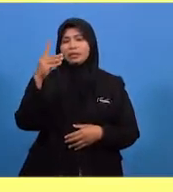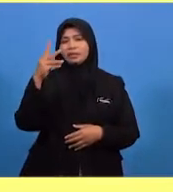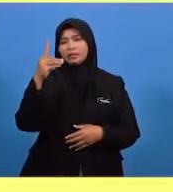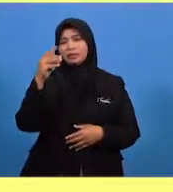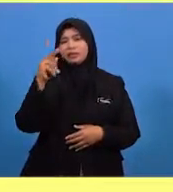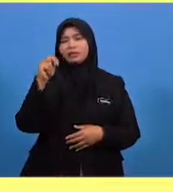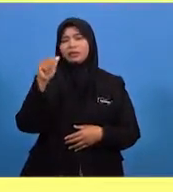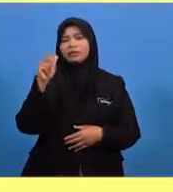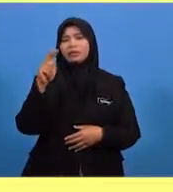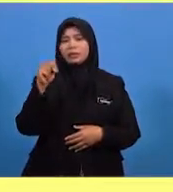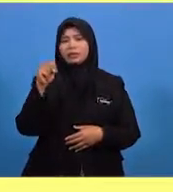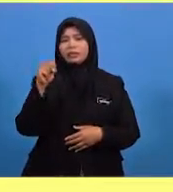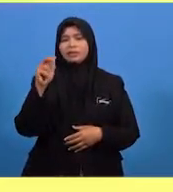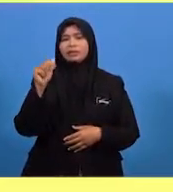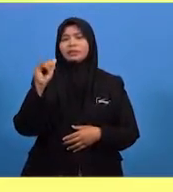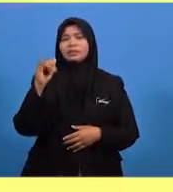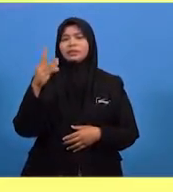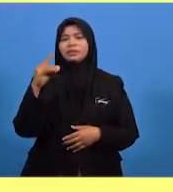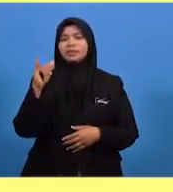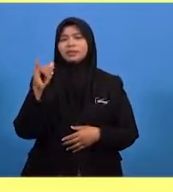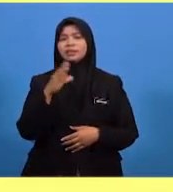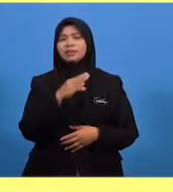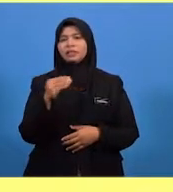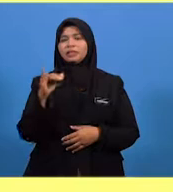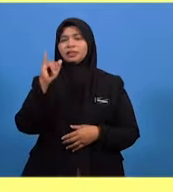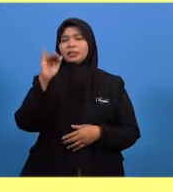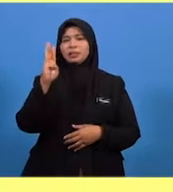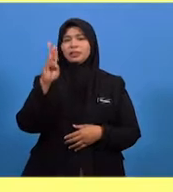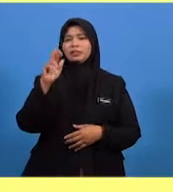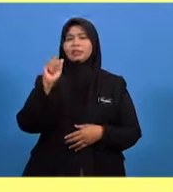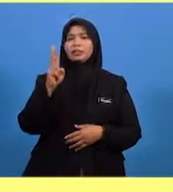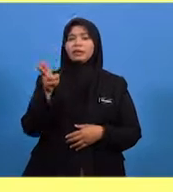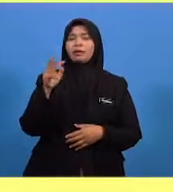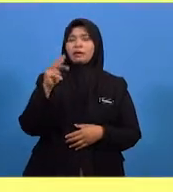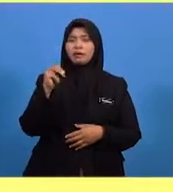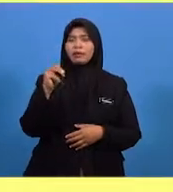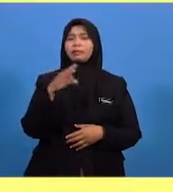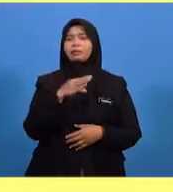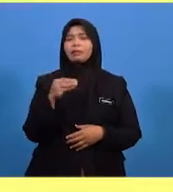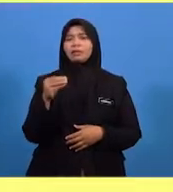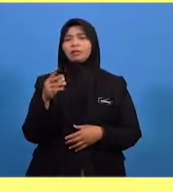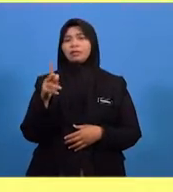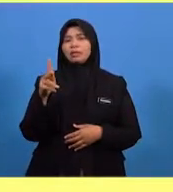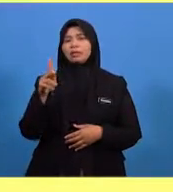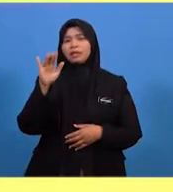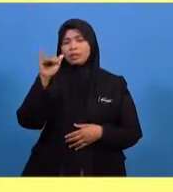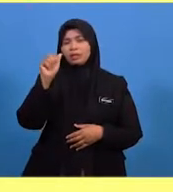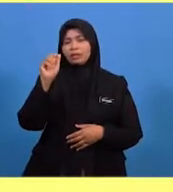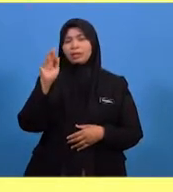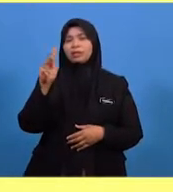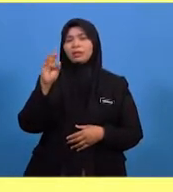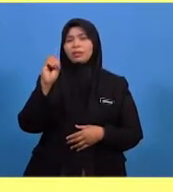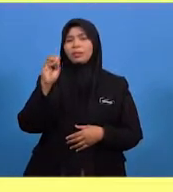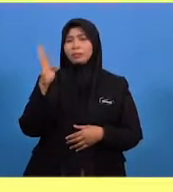Saidi revenant Ibrahim Allah Ditta dan Kopral ya'qub